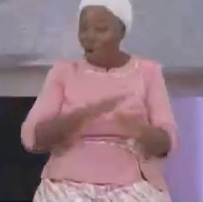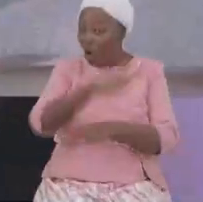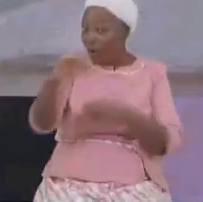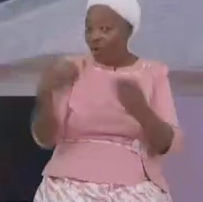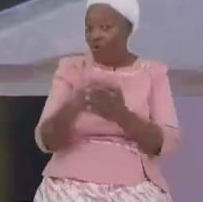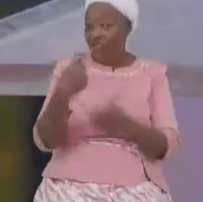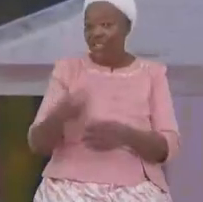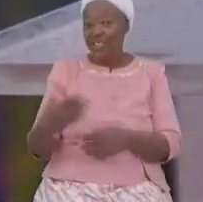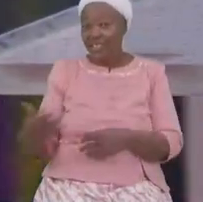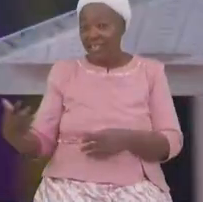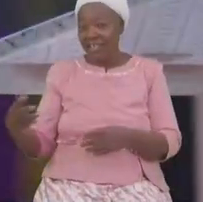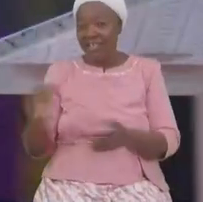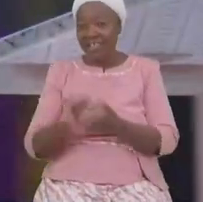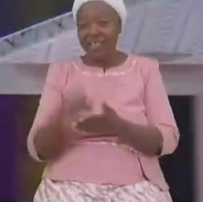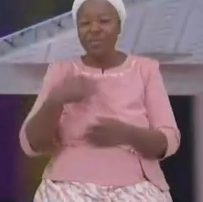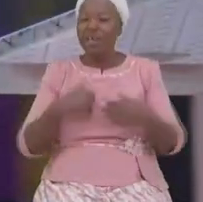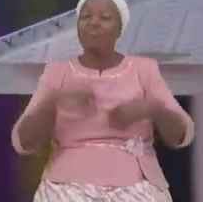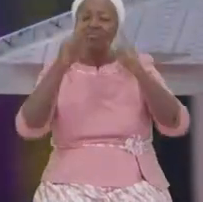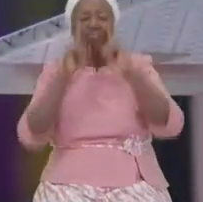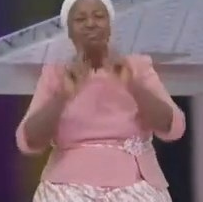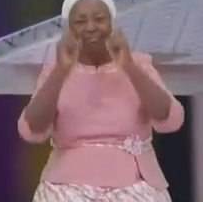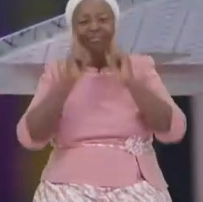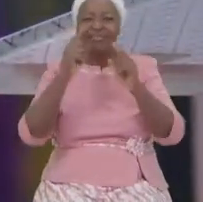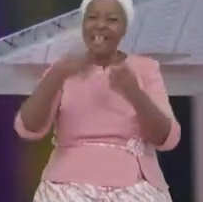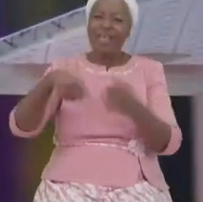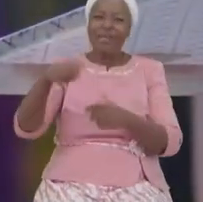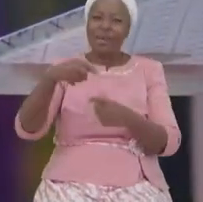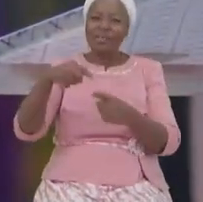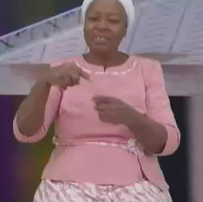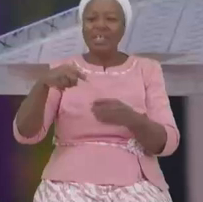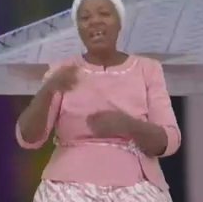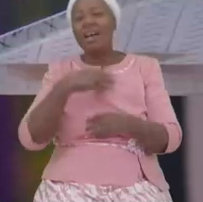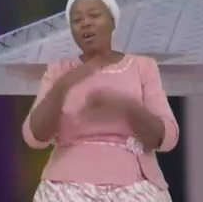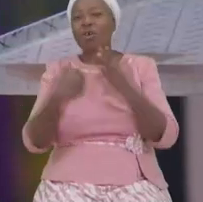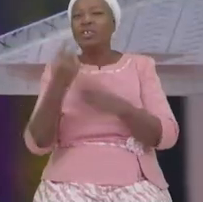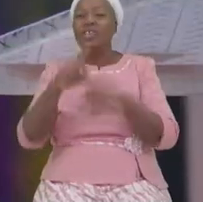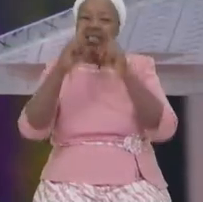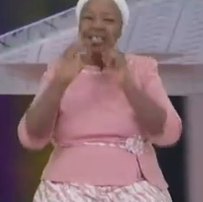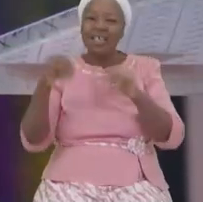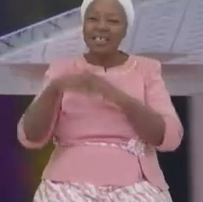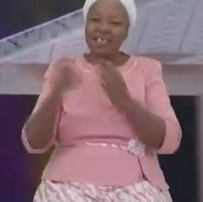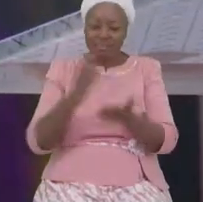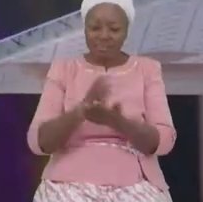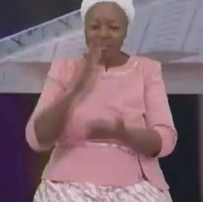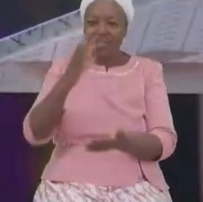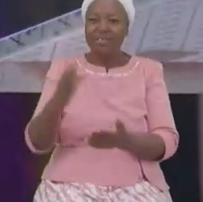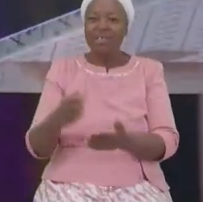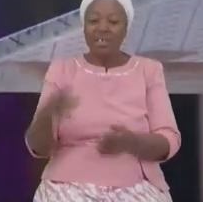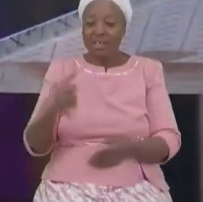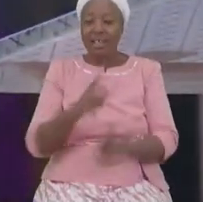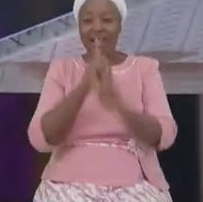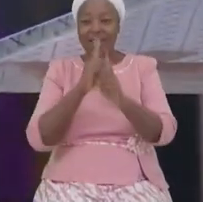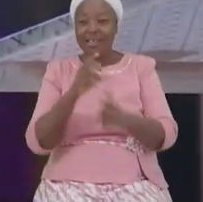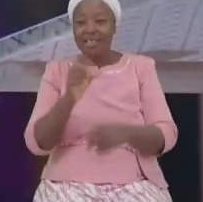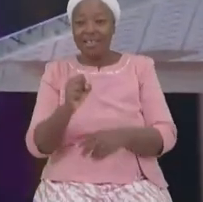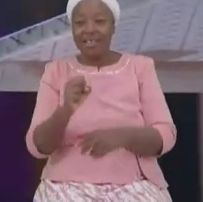Tout ce pourquoi nous pleurons, toutes les larmes qui ont coulé, les exaucements à